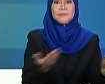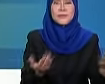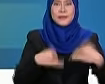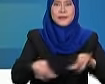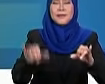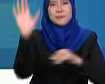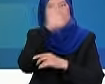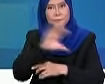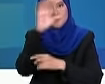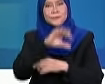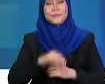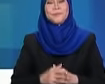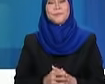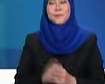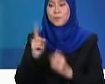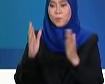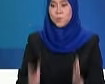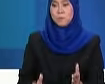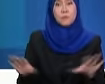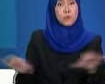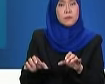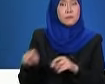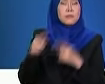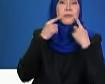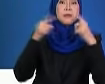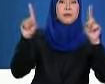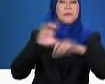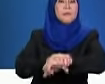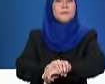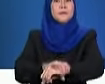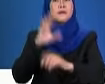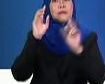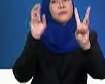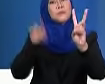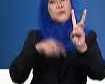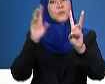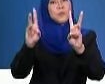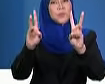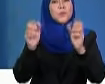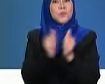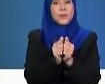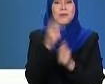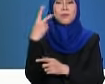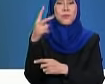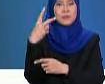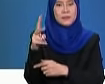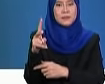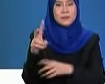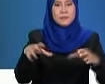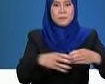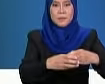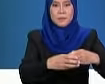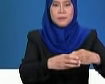dijalankan sementara itu seorang pelaku berjaya ditangkap 6 Juli lalu bersama 12 keping plastron